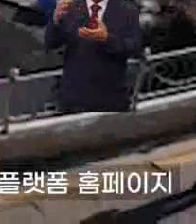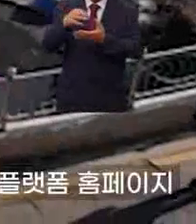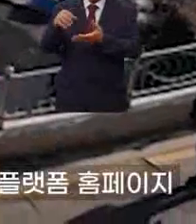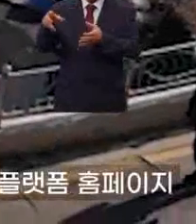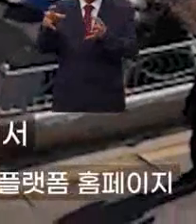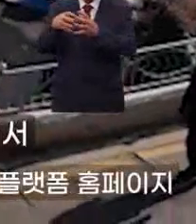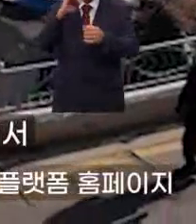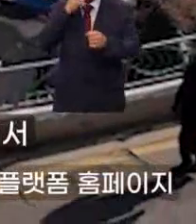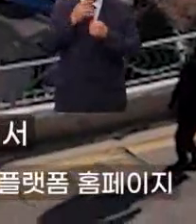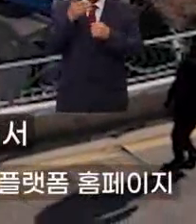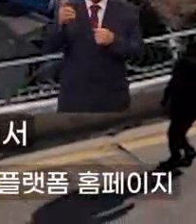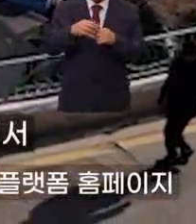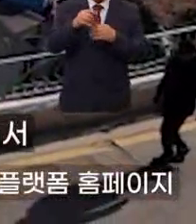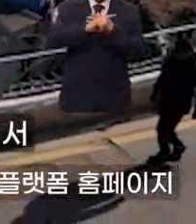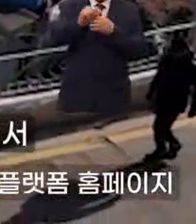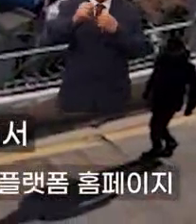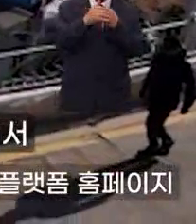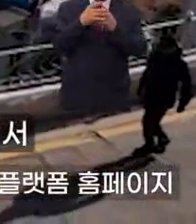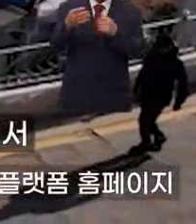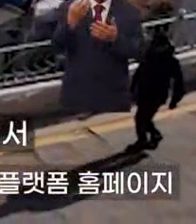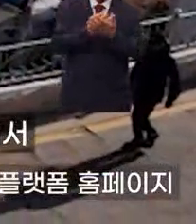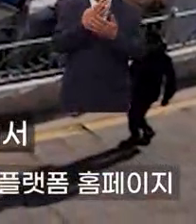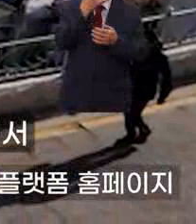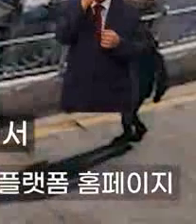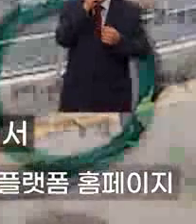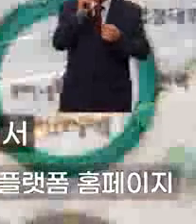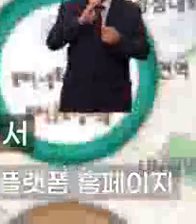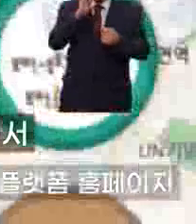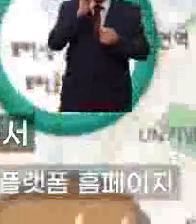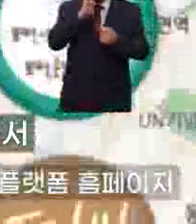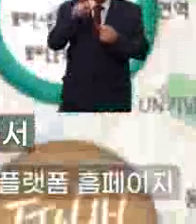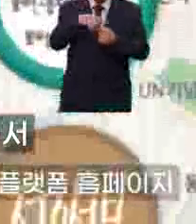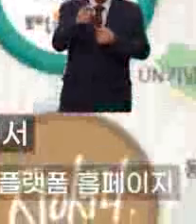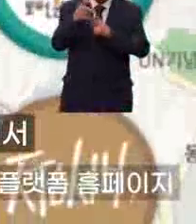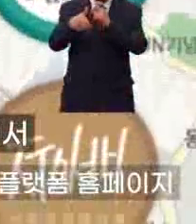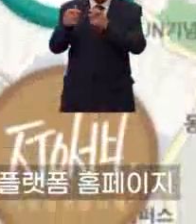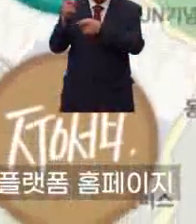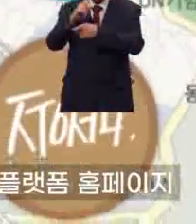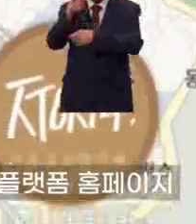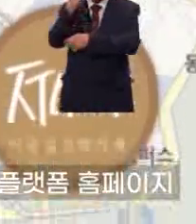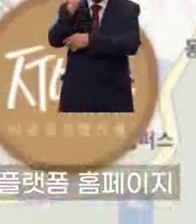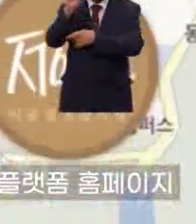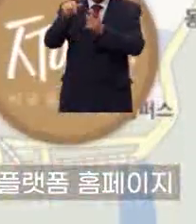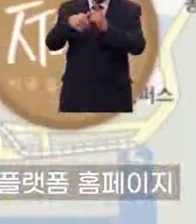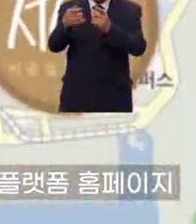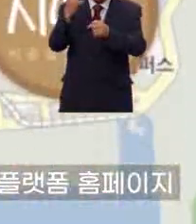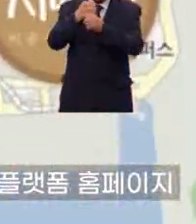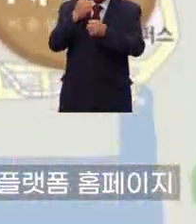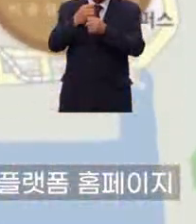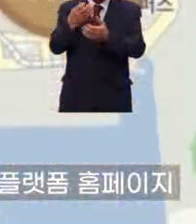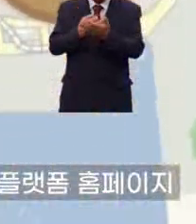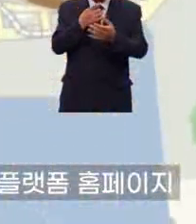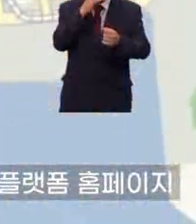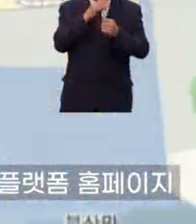있는 외진 곳이고요. 수익할 수 있는 사업의 아이템들이 카페나 공방에 국한되어 있어서 영리를 만들기는 쉽지 않습니다.